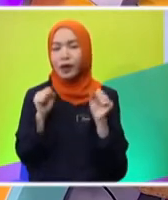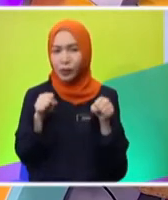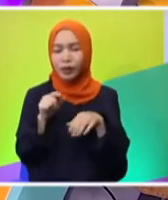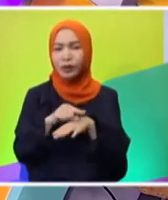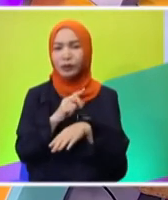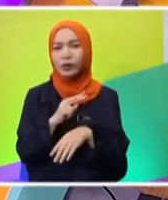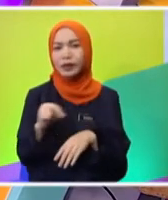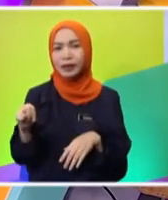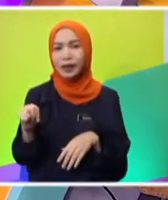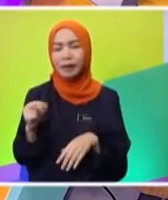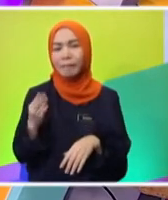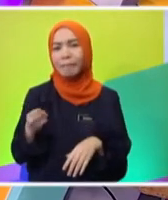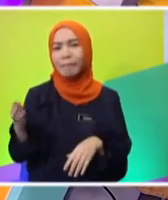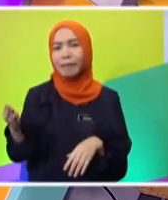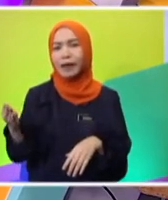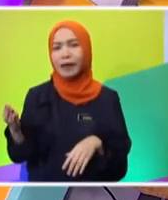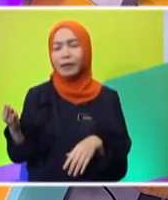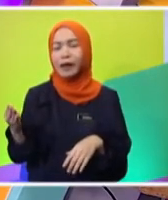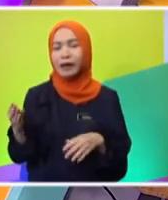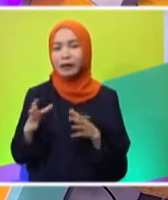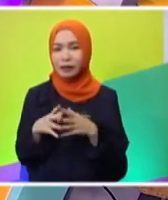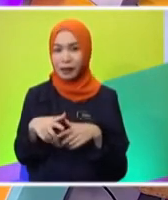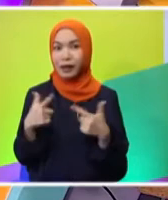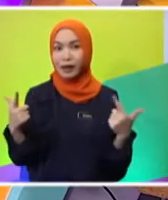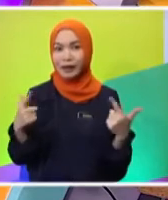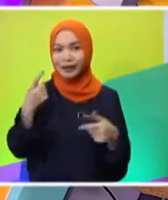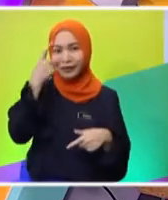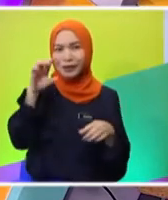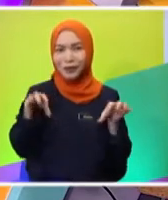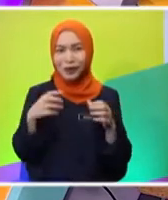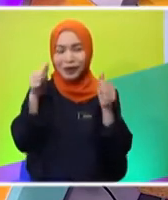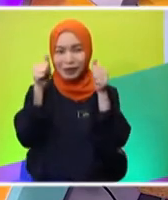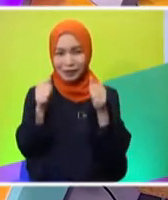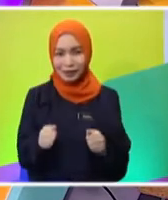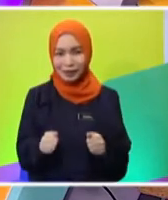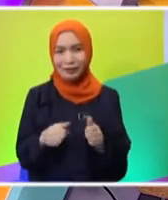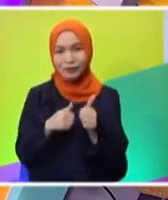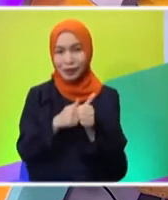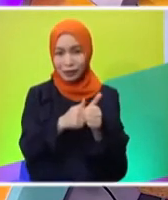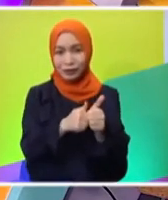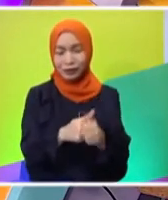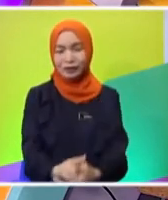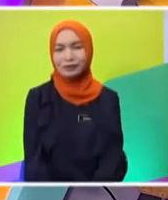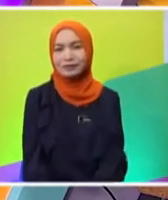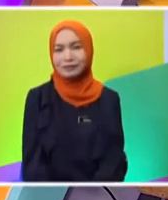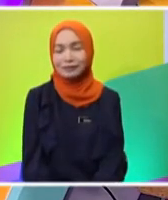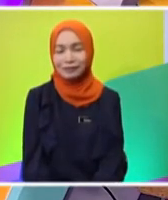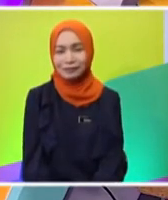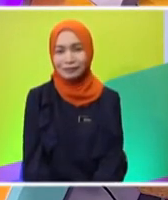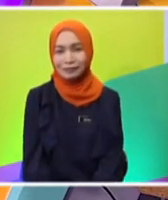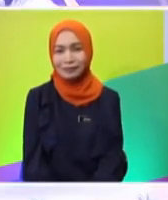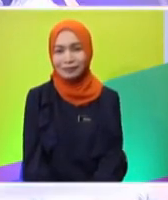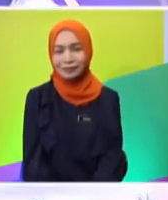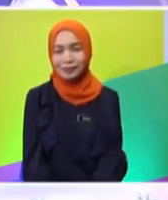mereka kita digunakan sedikit macam di depan Rina tuh itu ada bekas makanan betul itu saja contoh